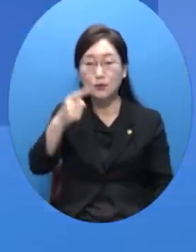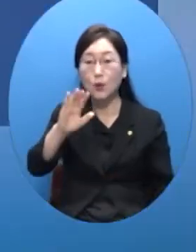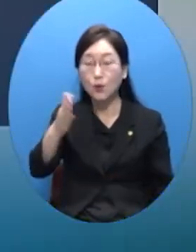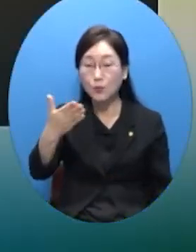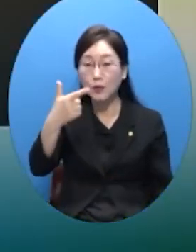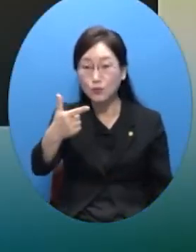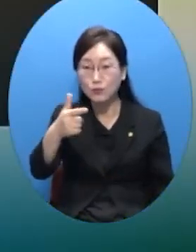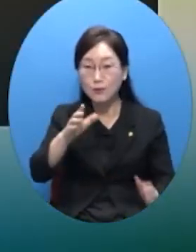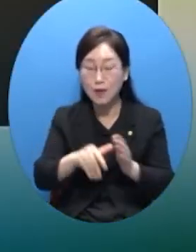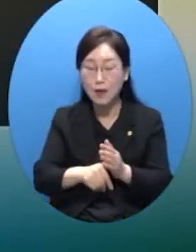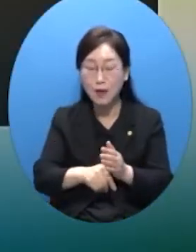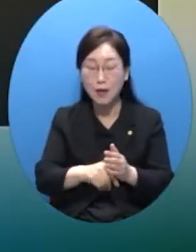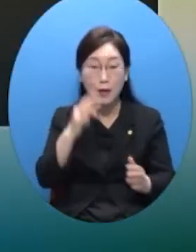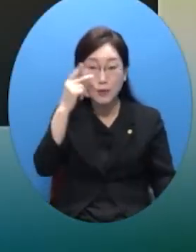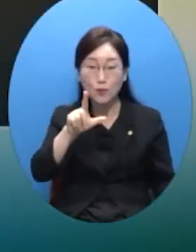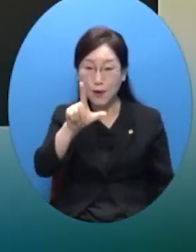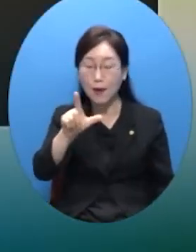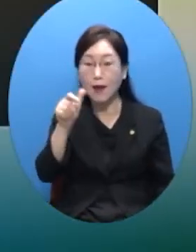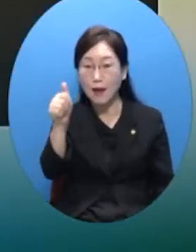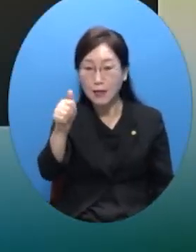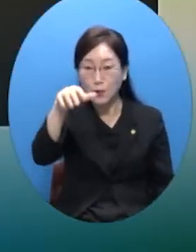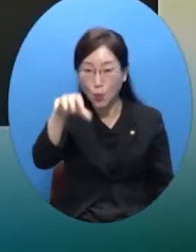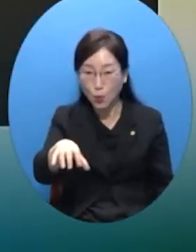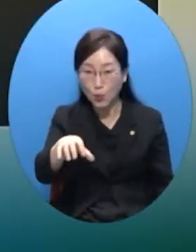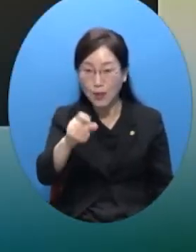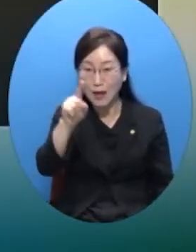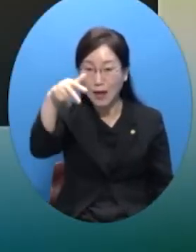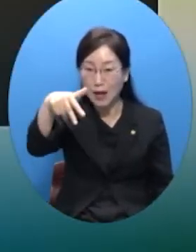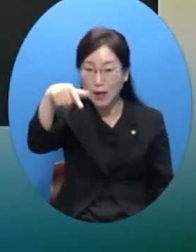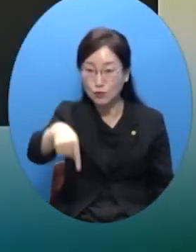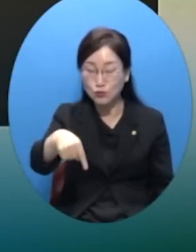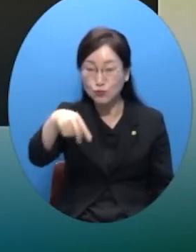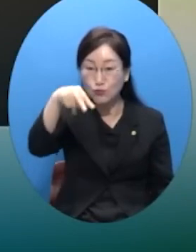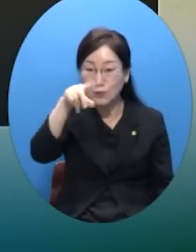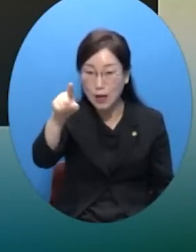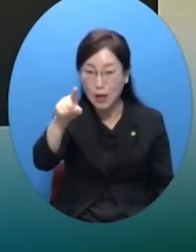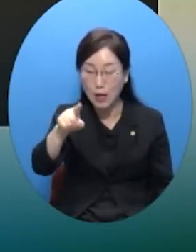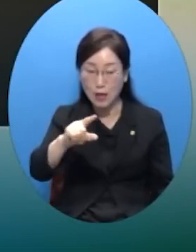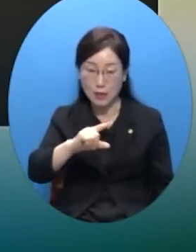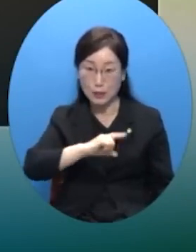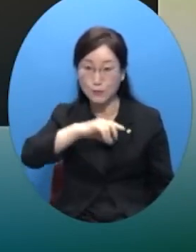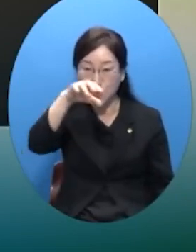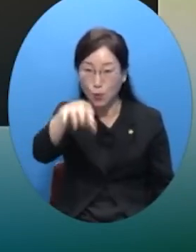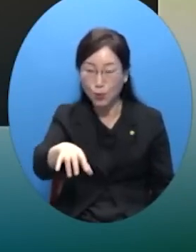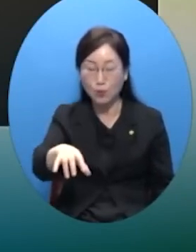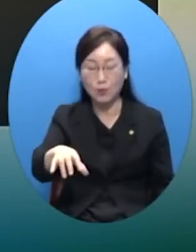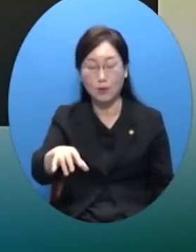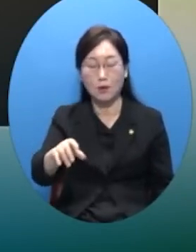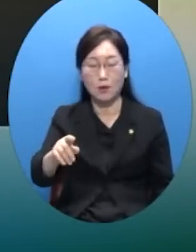1906년 미국 LA에서 아주사 오순절 부흥운동이 일어나게 되는데 이 부흥운동의